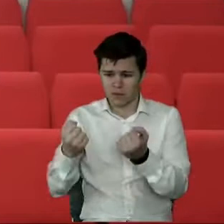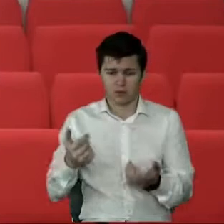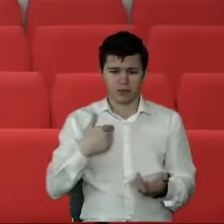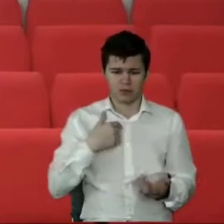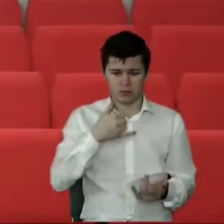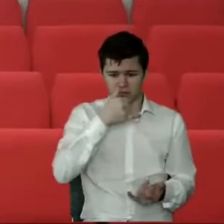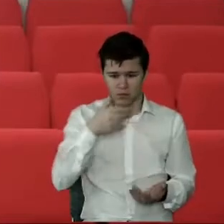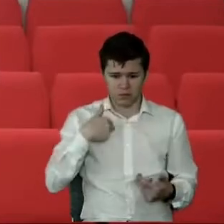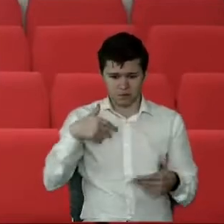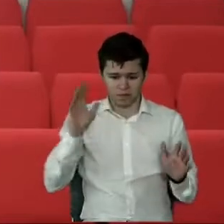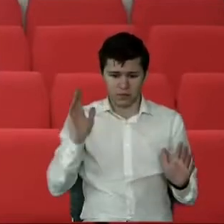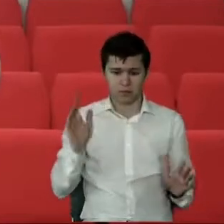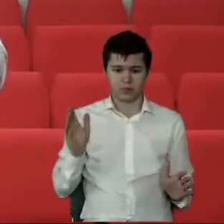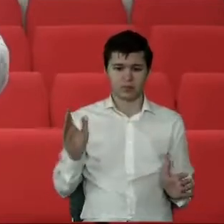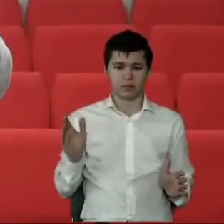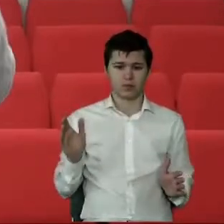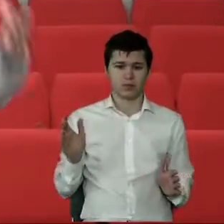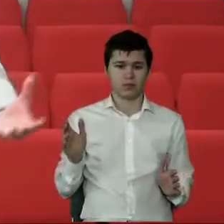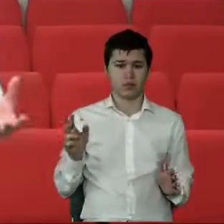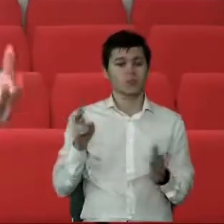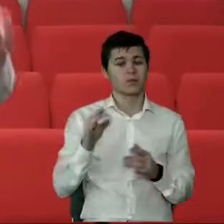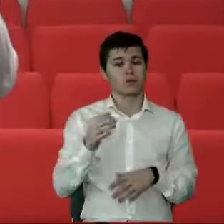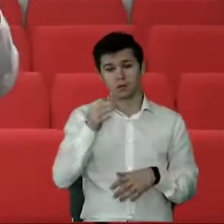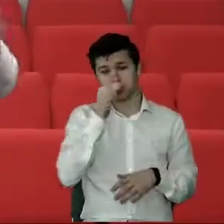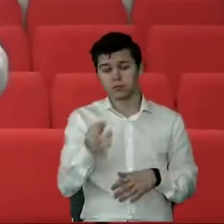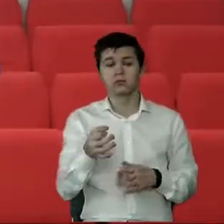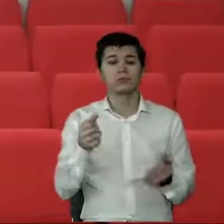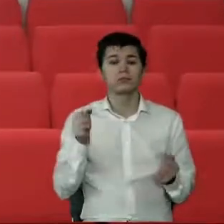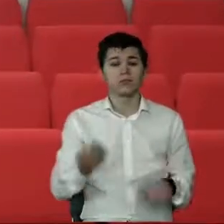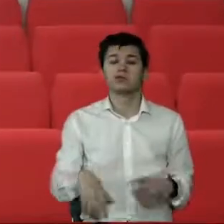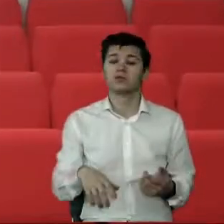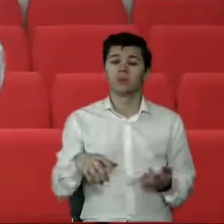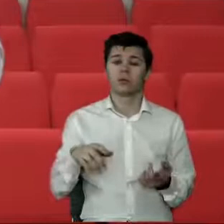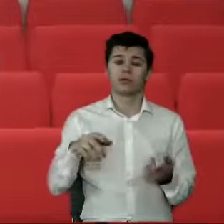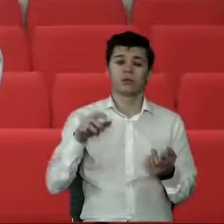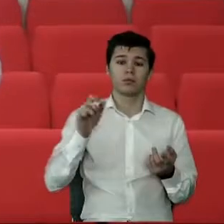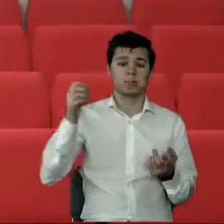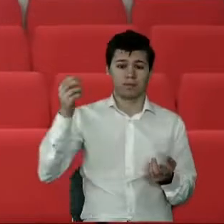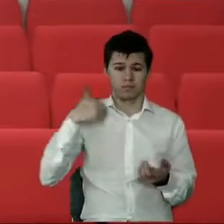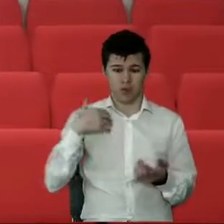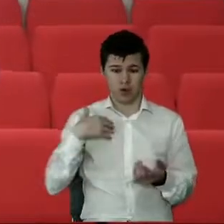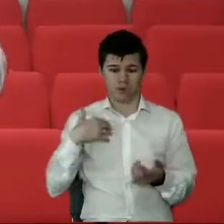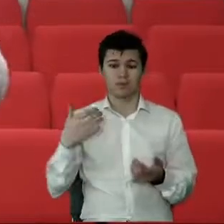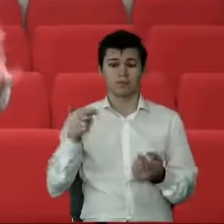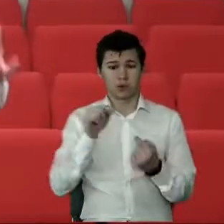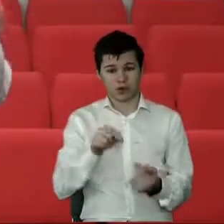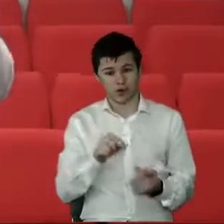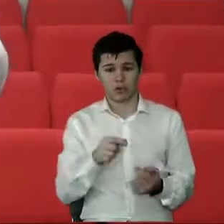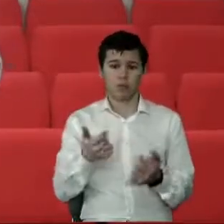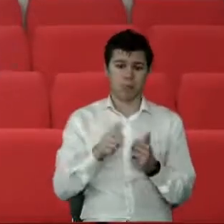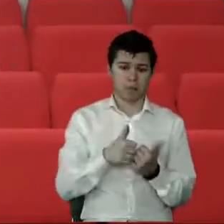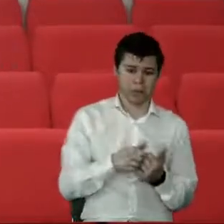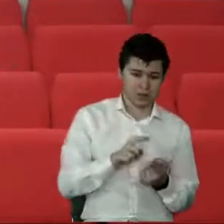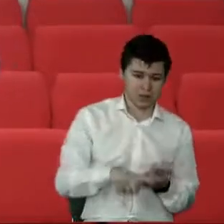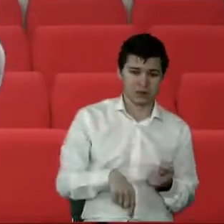христиан в нашей стране. Как ортодоксальных, православных, так и протестантов.